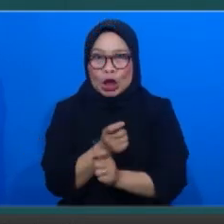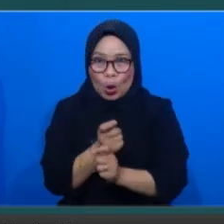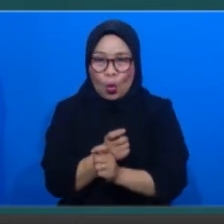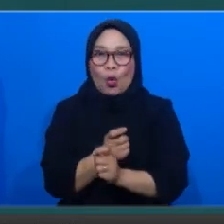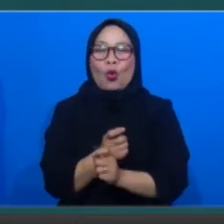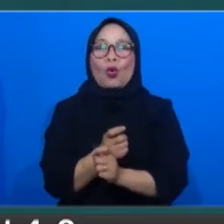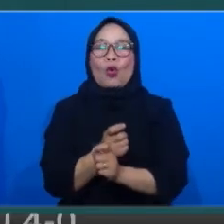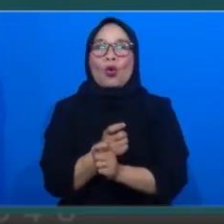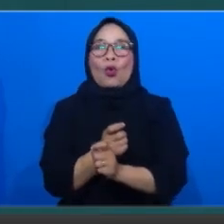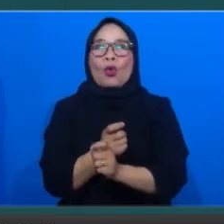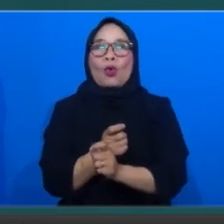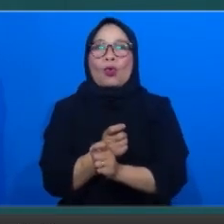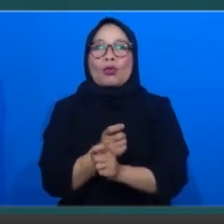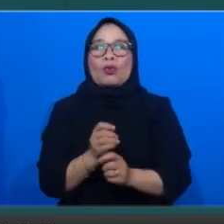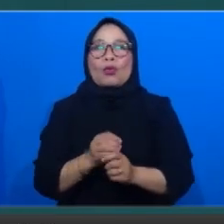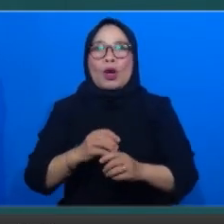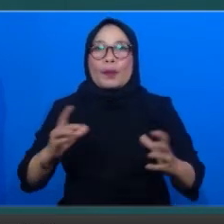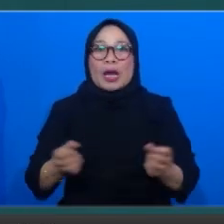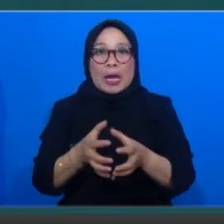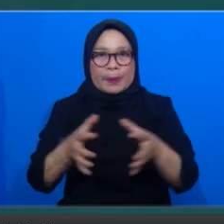Terpaksa koalisinya besar.